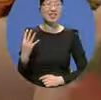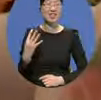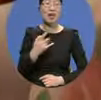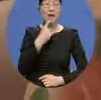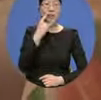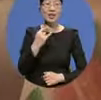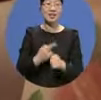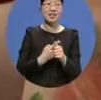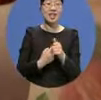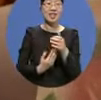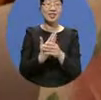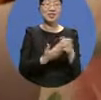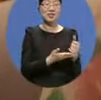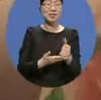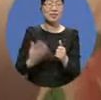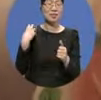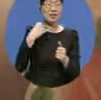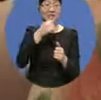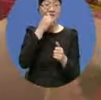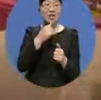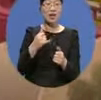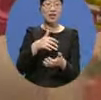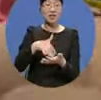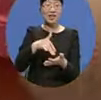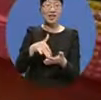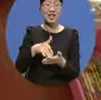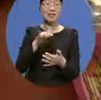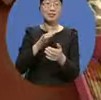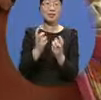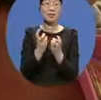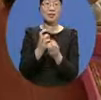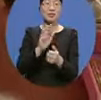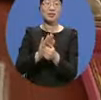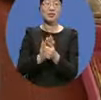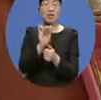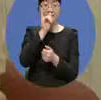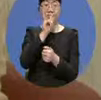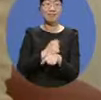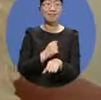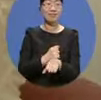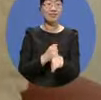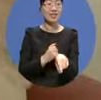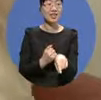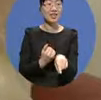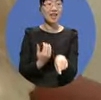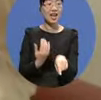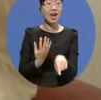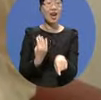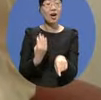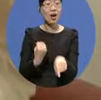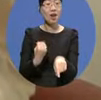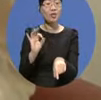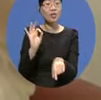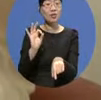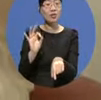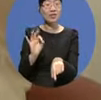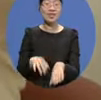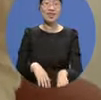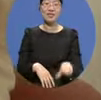자연스럽게 손님 역할을 하며 아이들의 숫자 세기를 도와줍니다. How much is it? It's